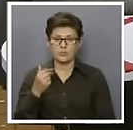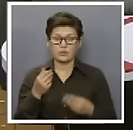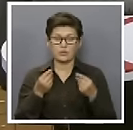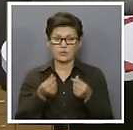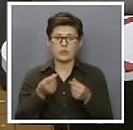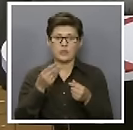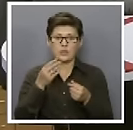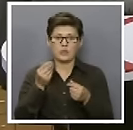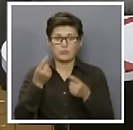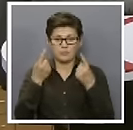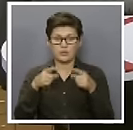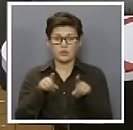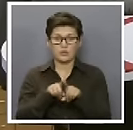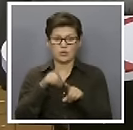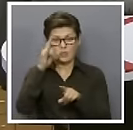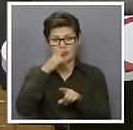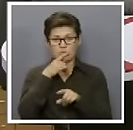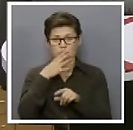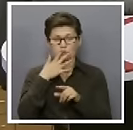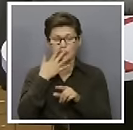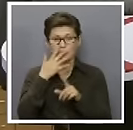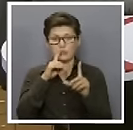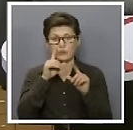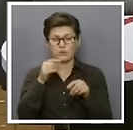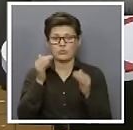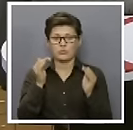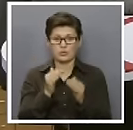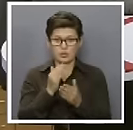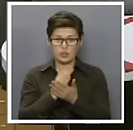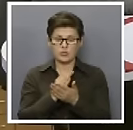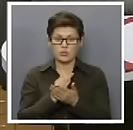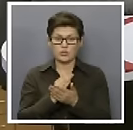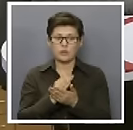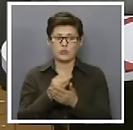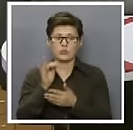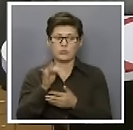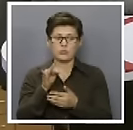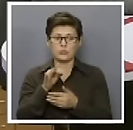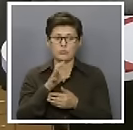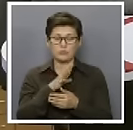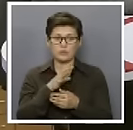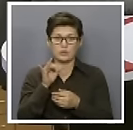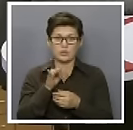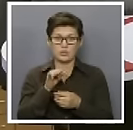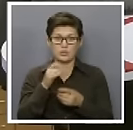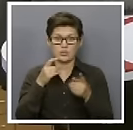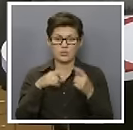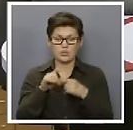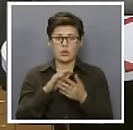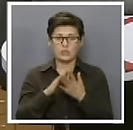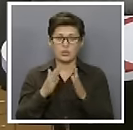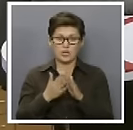девальвациядан кейін әрине қазақстандықтардың шетелге шығуы да төмендеді. Өйткені жаңағы шетелге шығатын болса доллармен іштегі жағдай